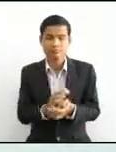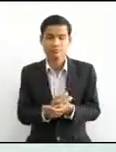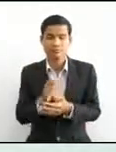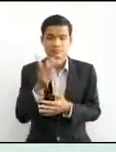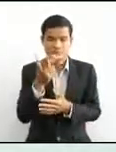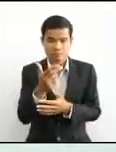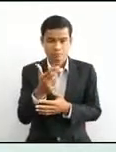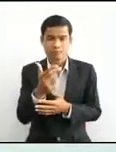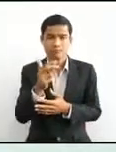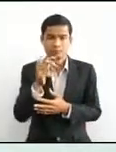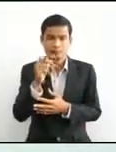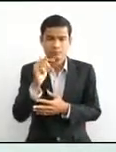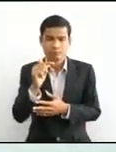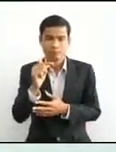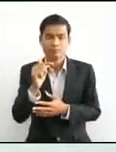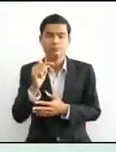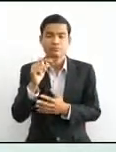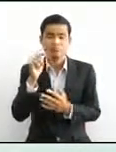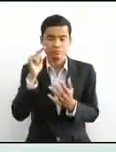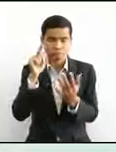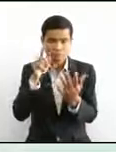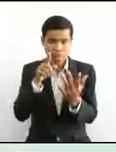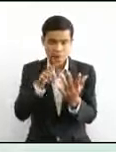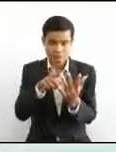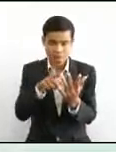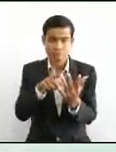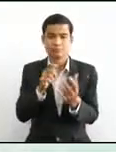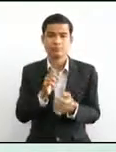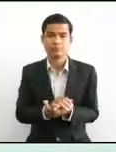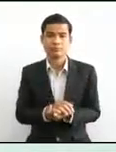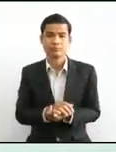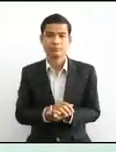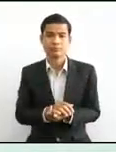Tho nâng ngỡ. Thong. Bên tọ muối. Thong.